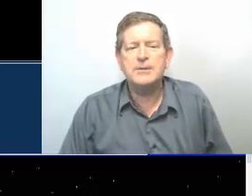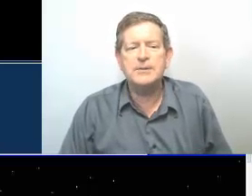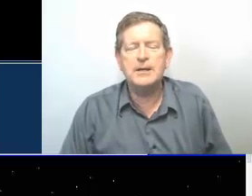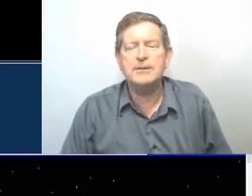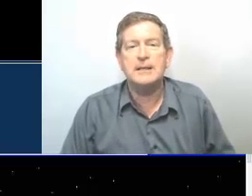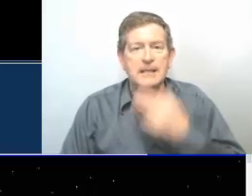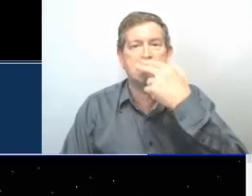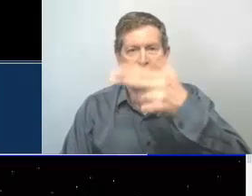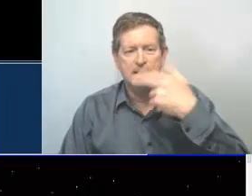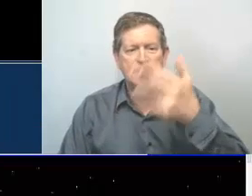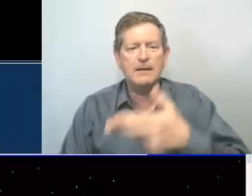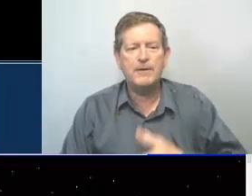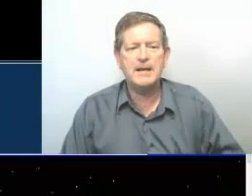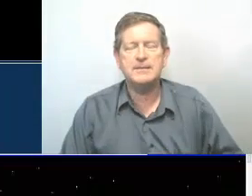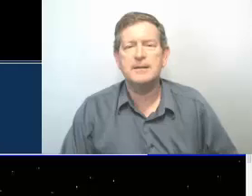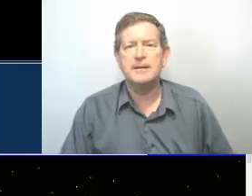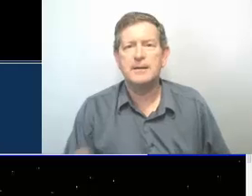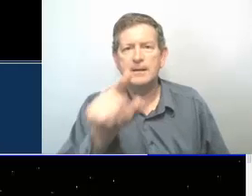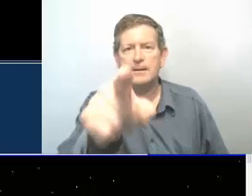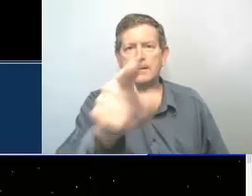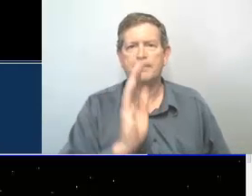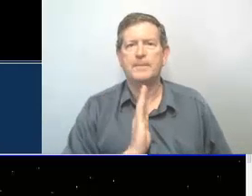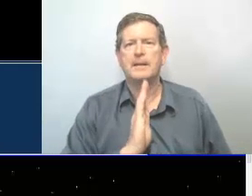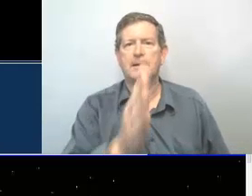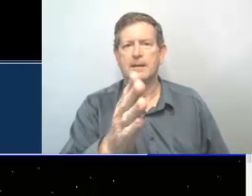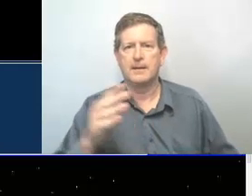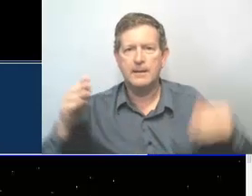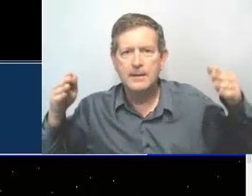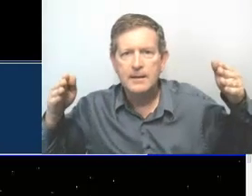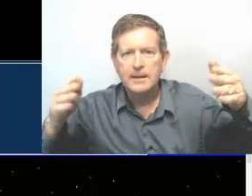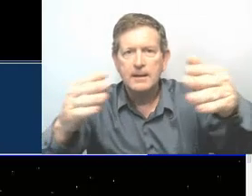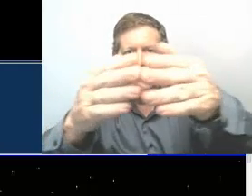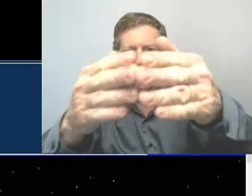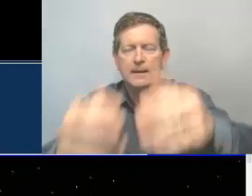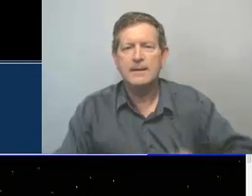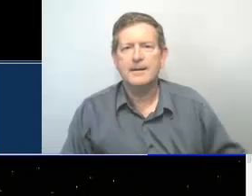phrase. Qu'est-ce que c'est que ça? Dites la phrase.